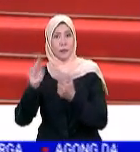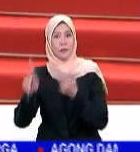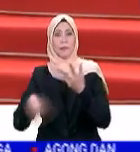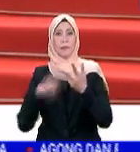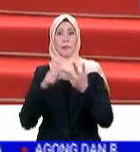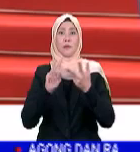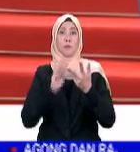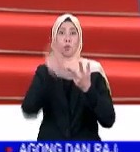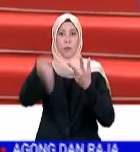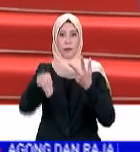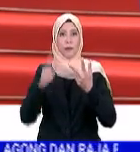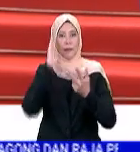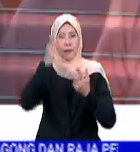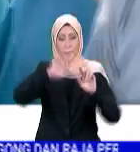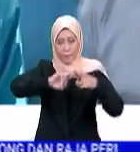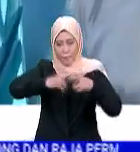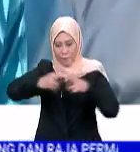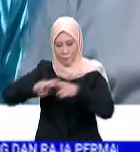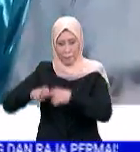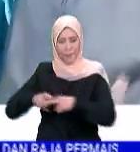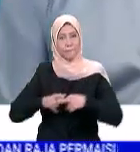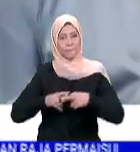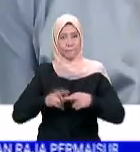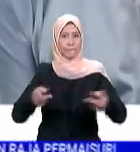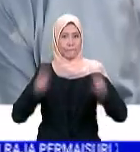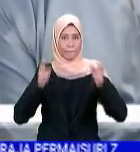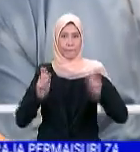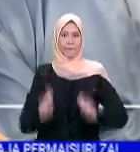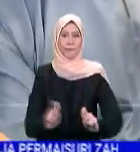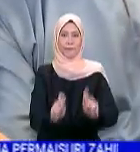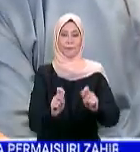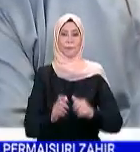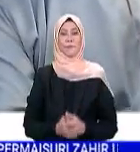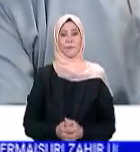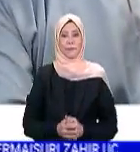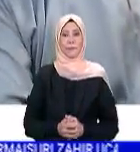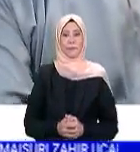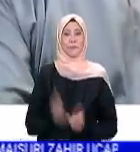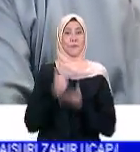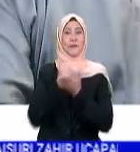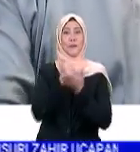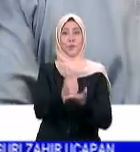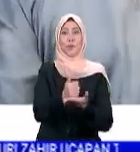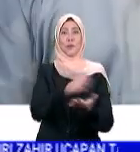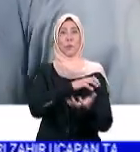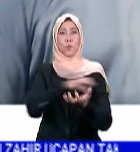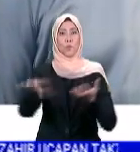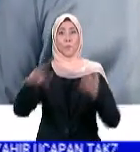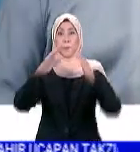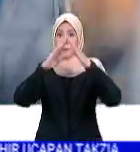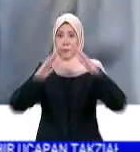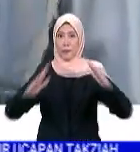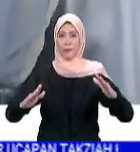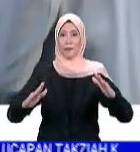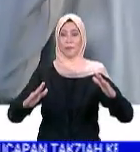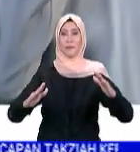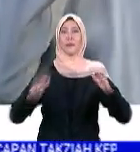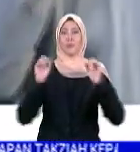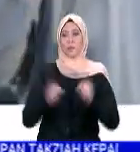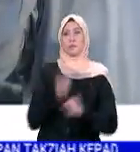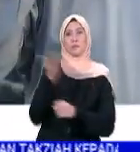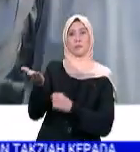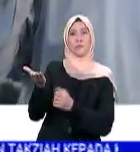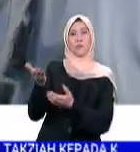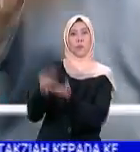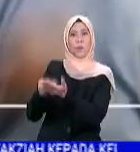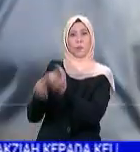Muar akan dibaik pulih segera. Bantuan kerosakan rumah, yang mana bantuan ini boleh diminta terus kepada Ma'is lah.